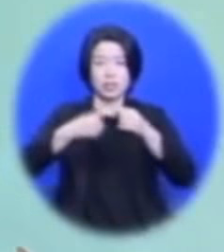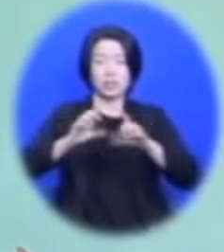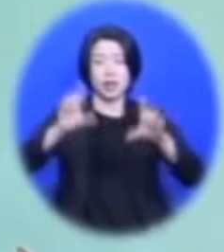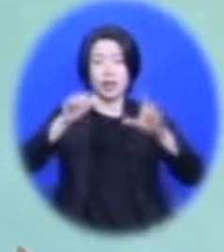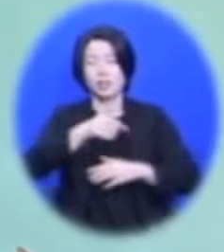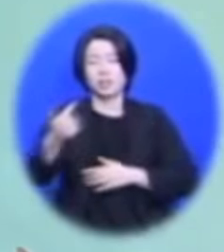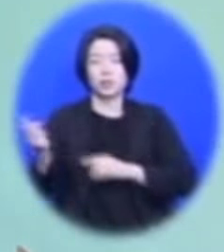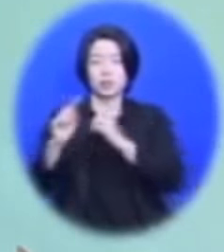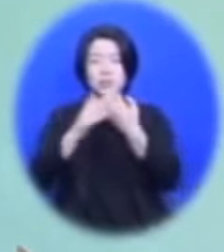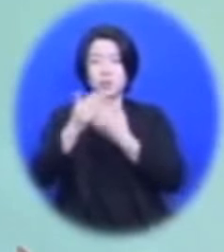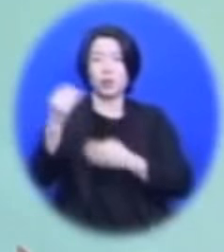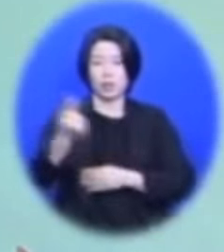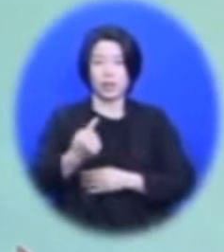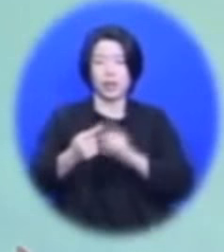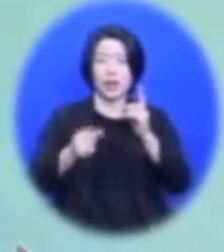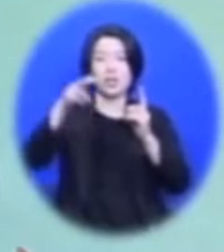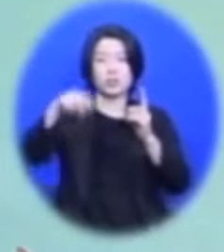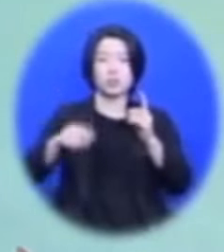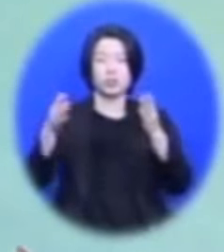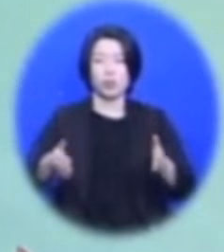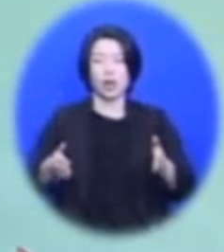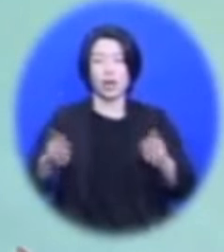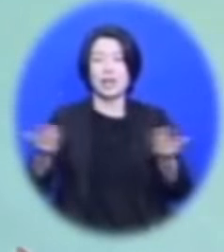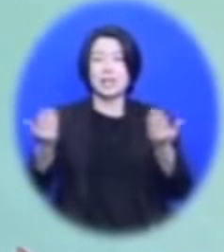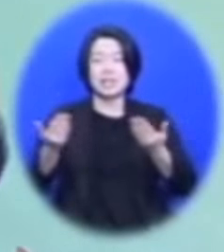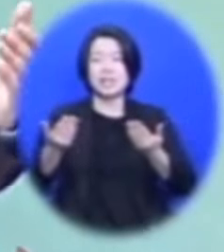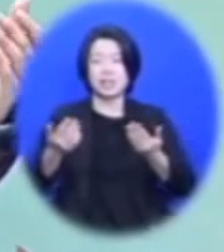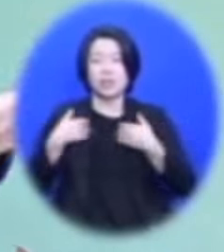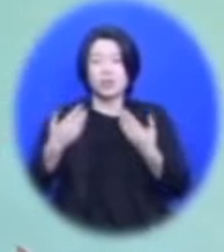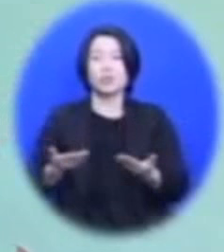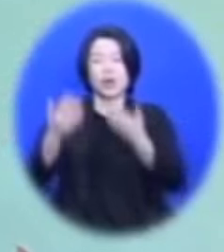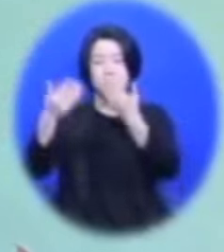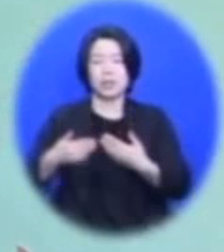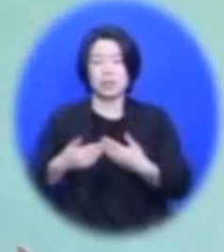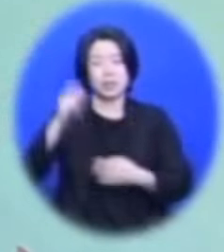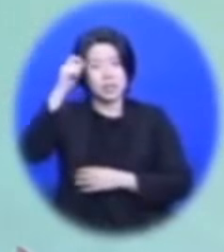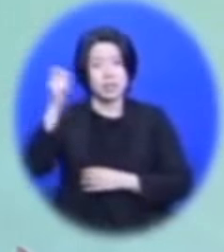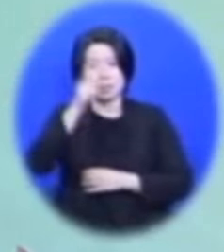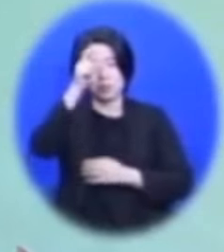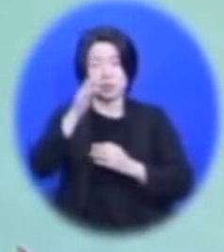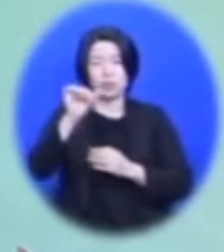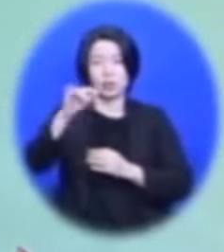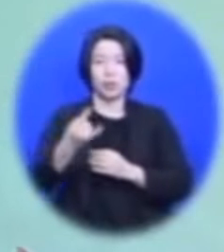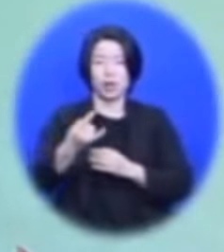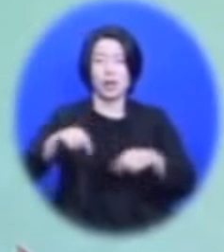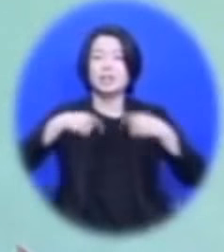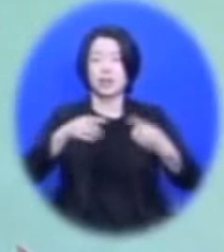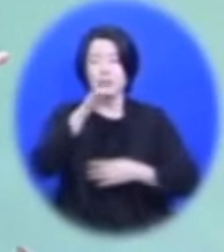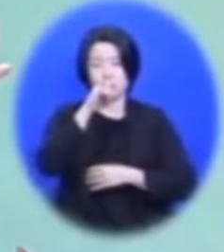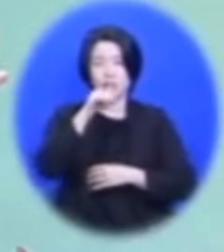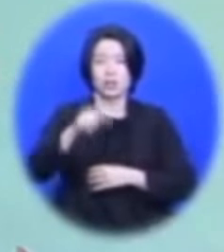그냥 한 주간 동안 직장 휴가를 얻고 새벽부터 부흥회를 참석하신 분입니다. 그분은